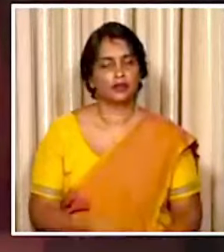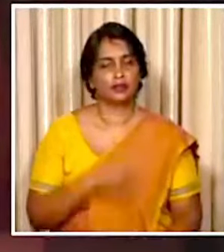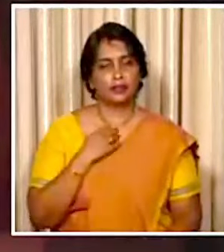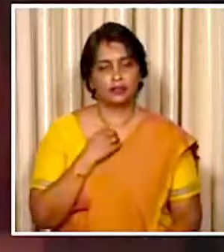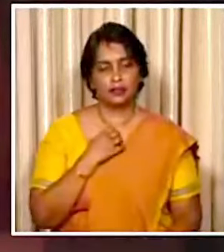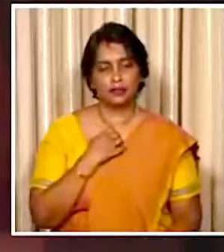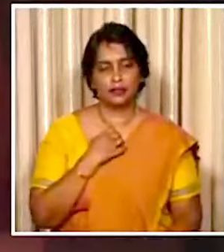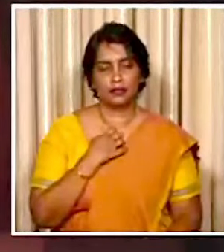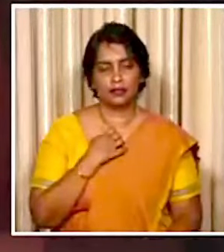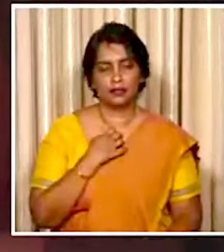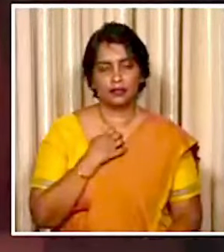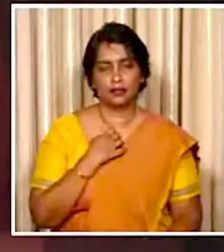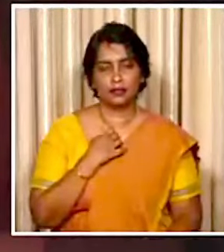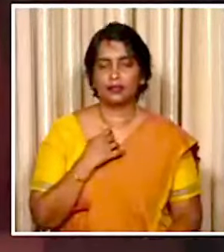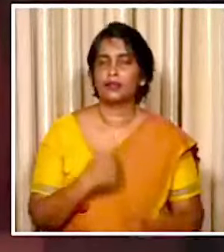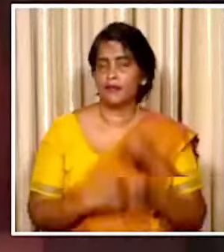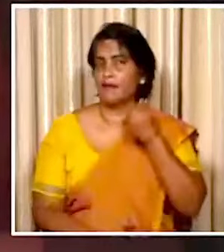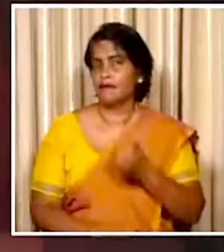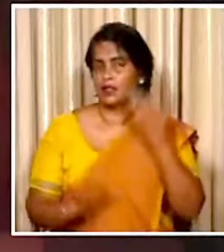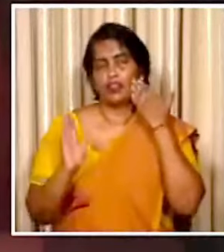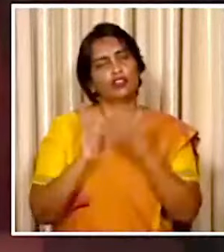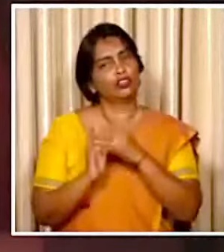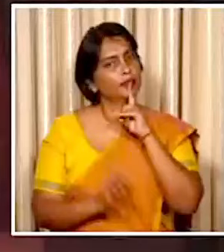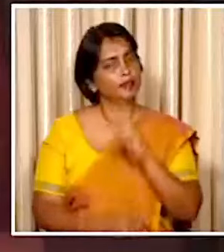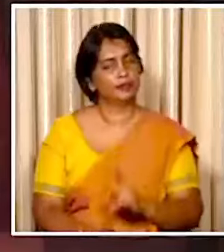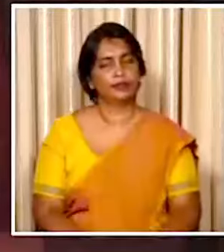කාරණාවක් ඉදිරිපත් වැදගත් කාරණාවක් ඉදිරිපත් කරන්න